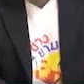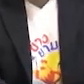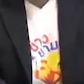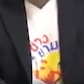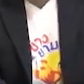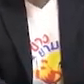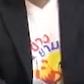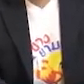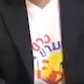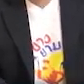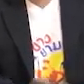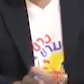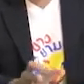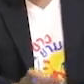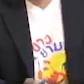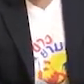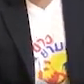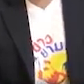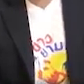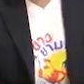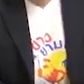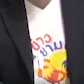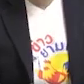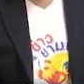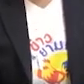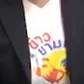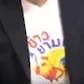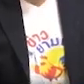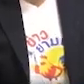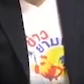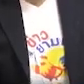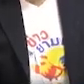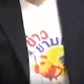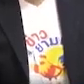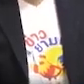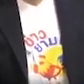ารถติดตามได้นะคะจากเว็บไซต์ของกรมการแพทย์กระทรวงสาธารณสุขค่ะ ครับผม ค่ะ